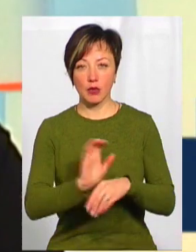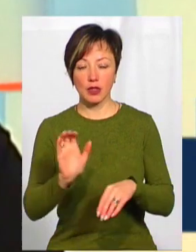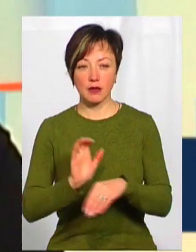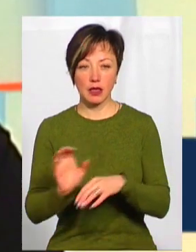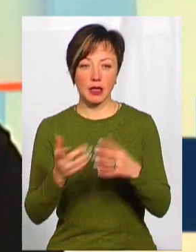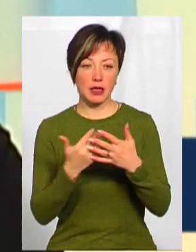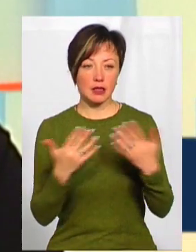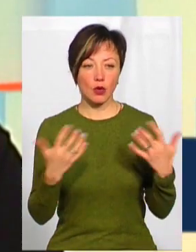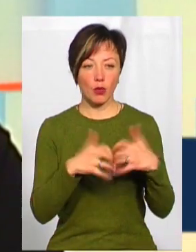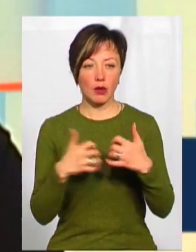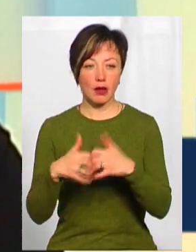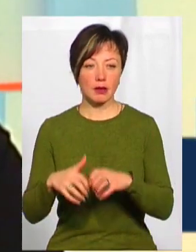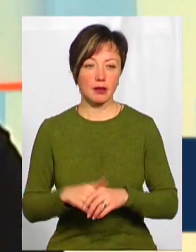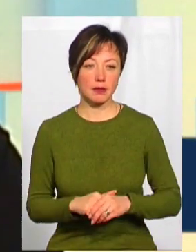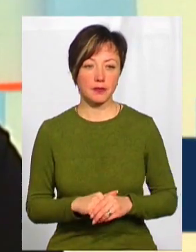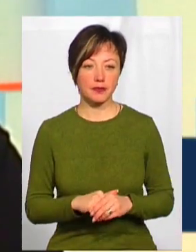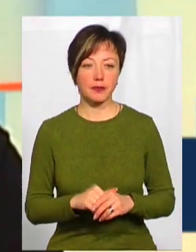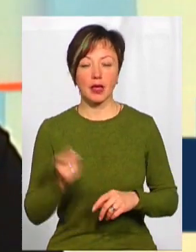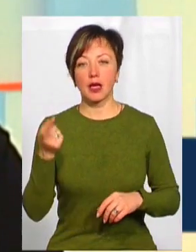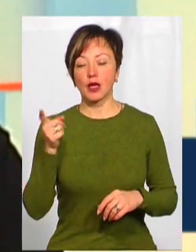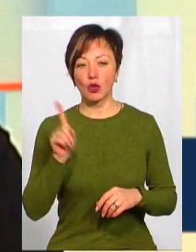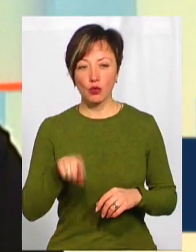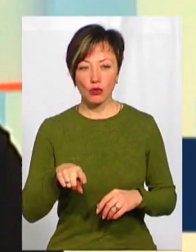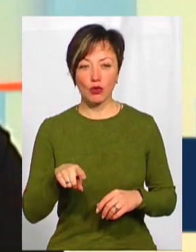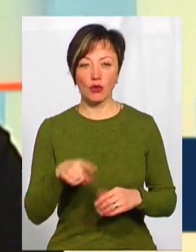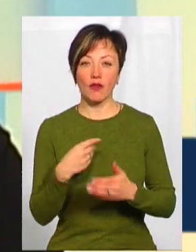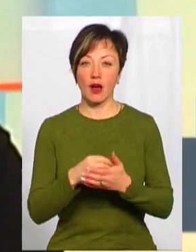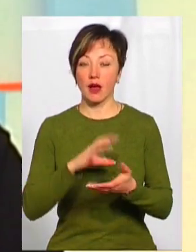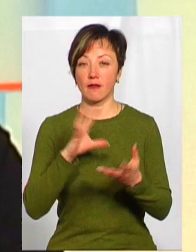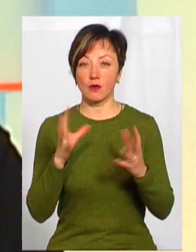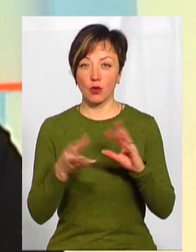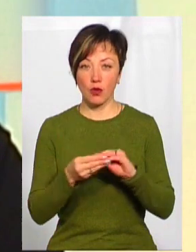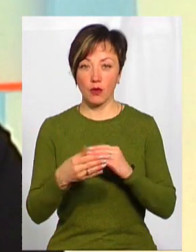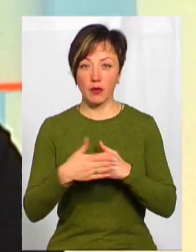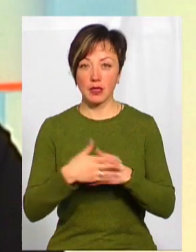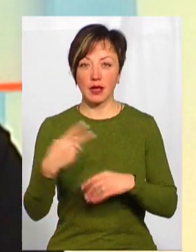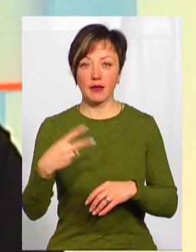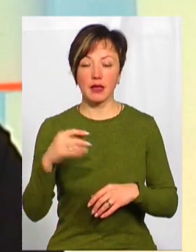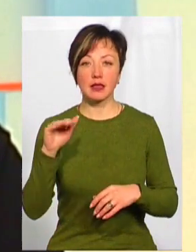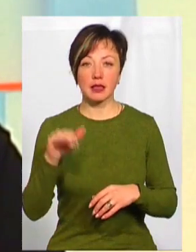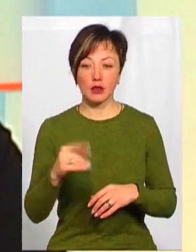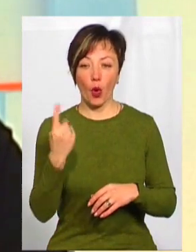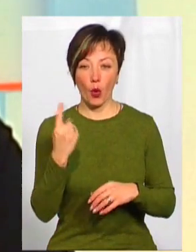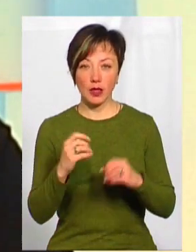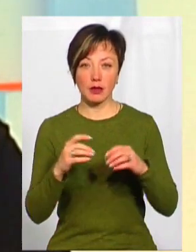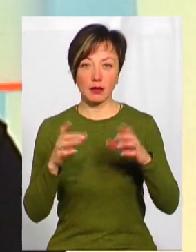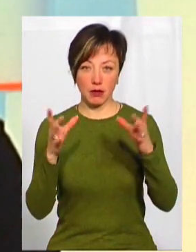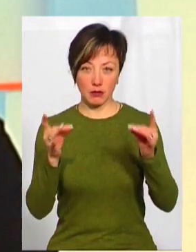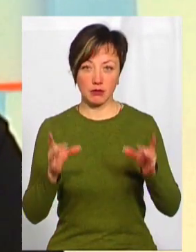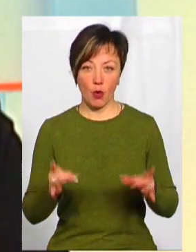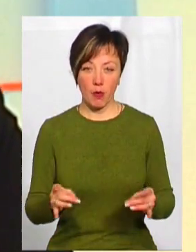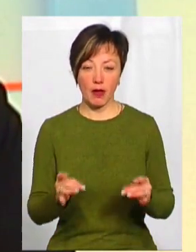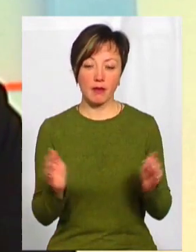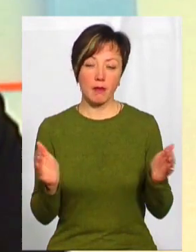оце різного обладнання. І тому вартість десь біля 20 тисяч один комплект. Для